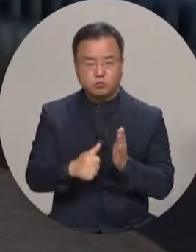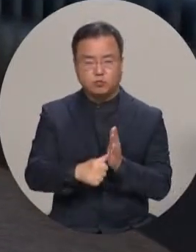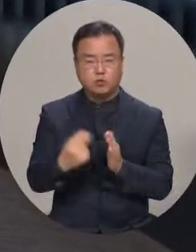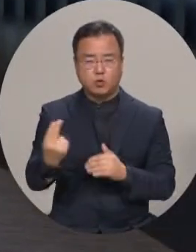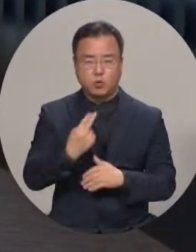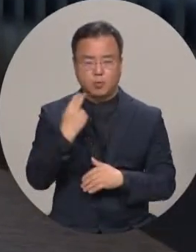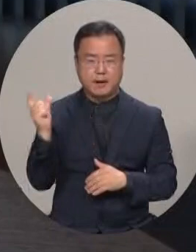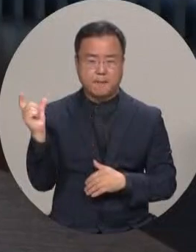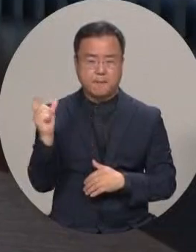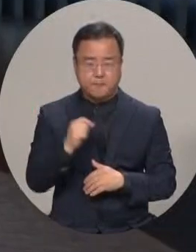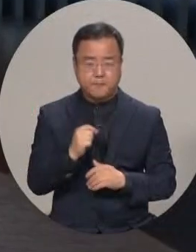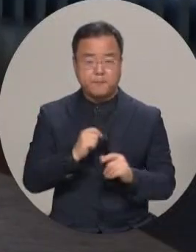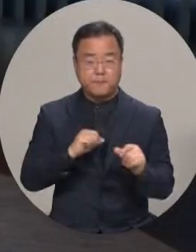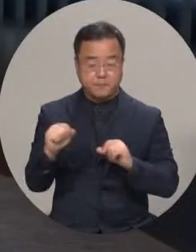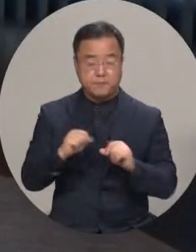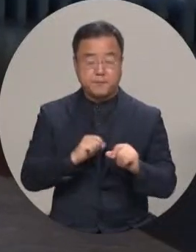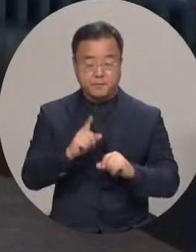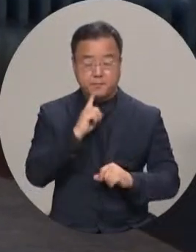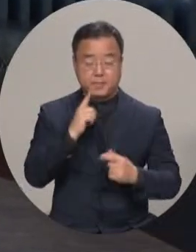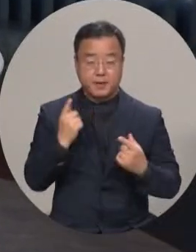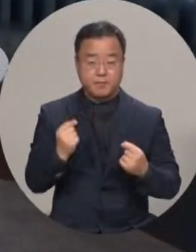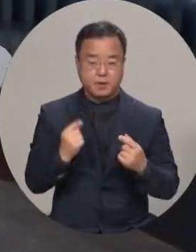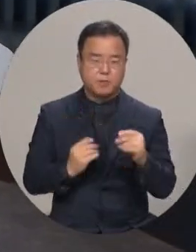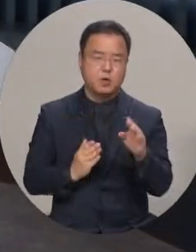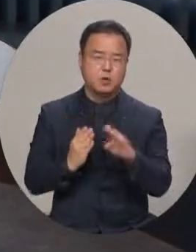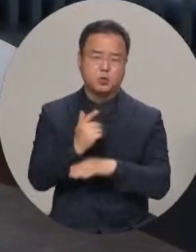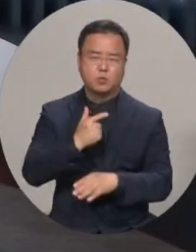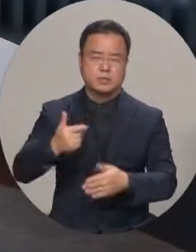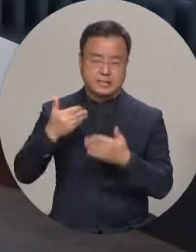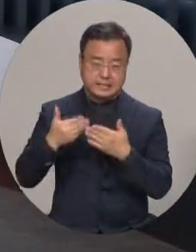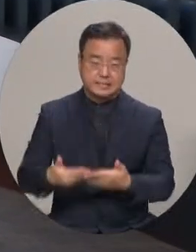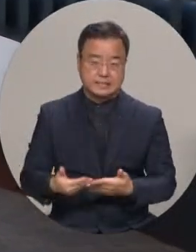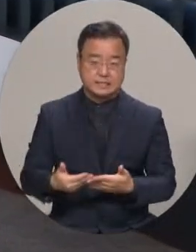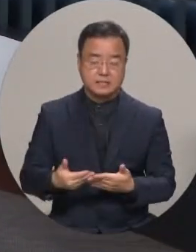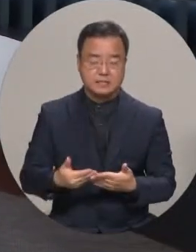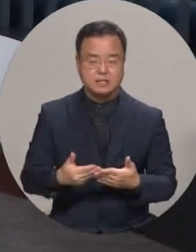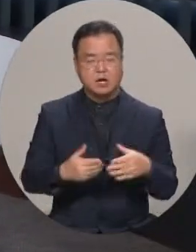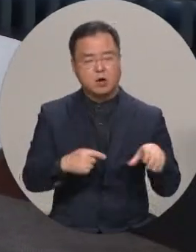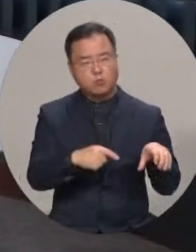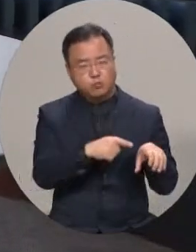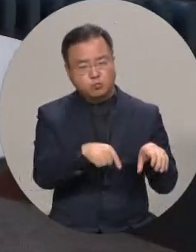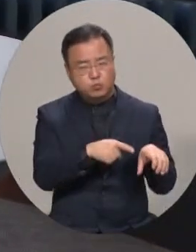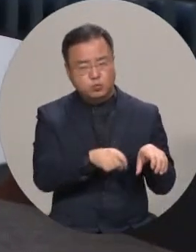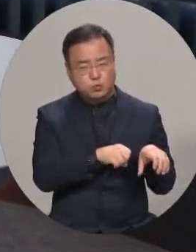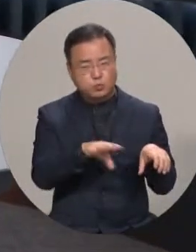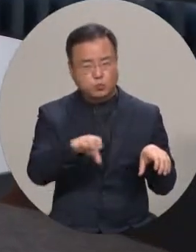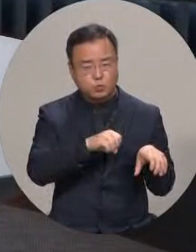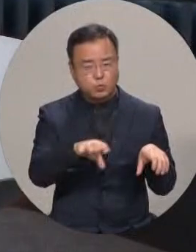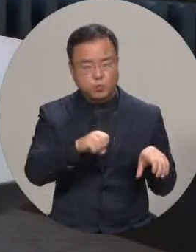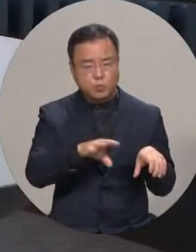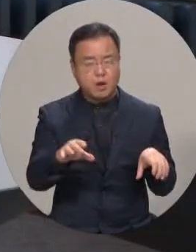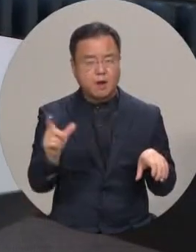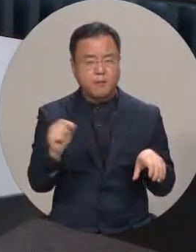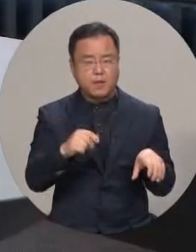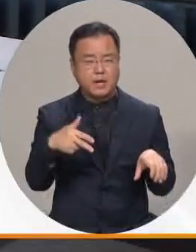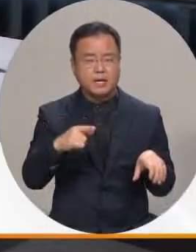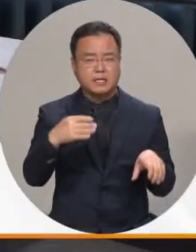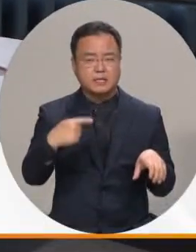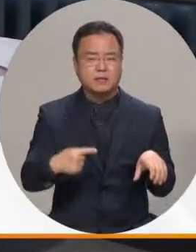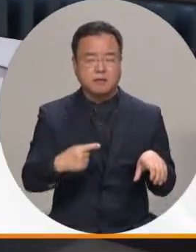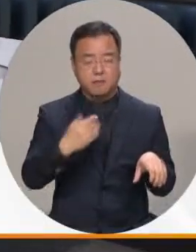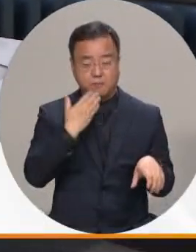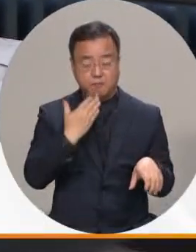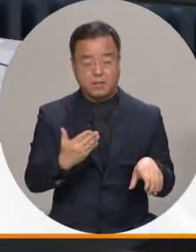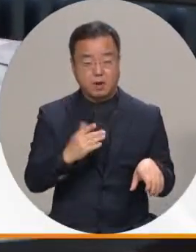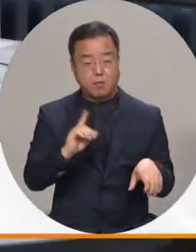흐름을 의미하죠 초대 질량 블랙홀이 어떻게 제트를 방출하는 또 회전할 것이라고 추측은 했지만 뭐 그동안에는